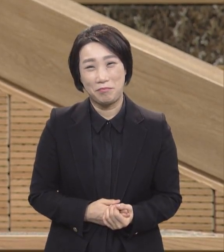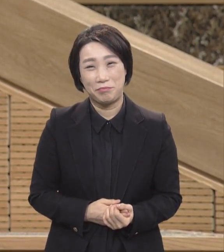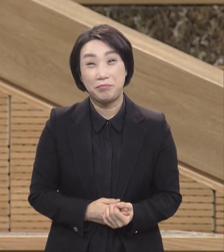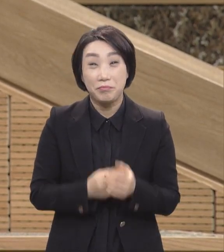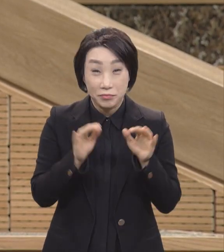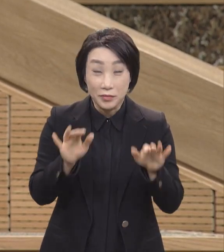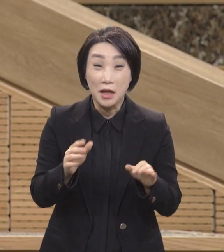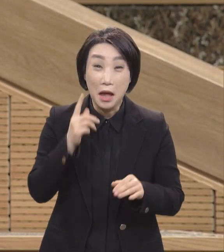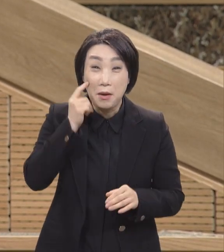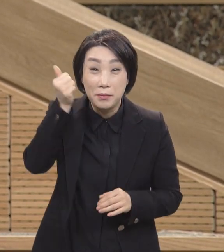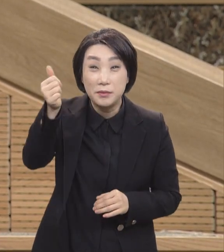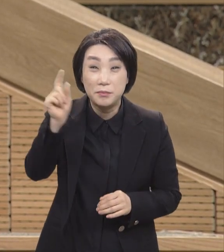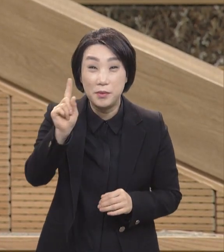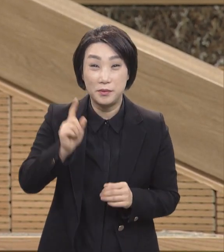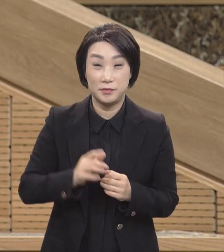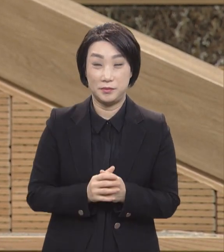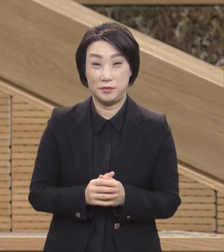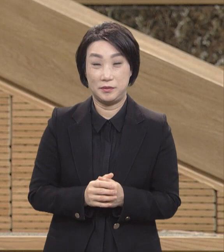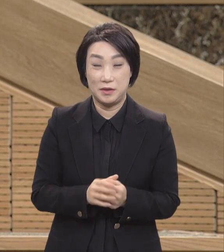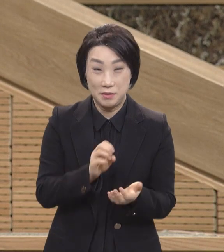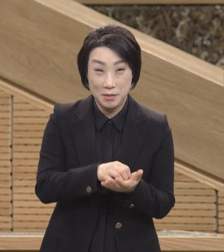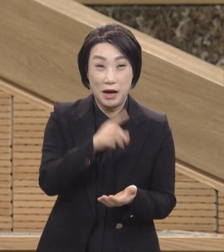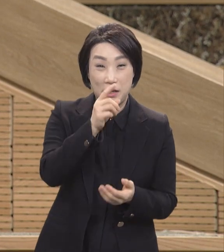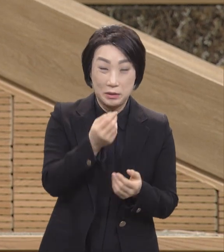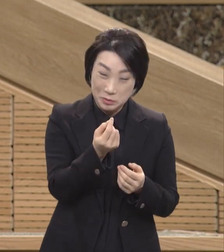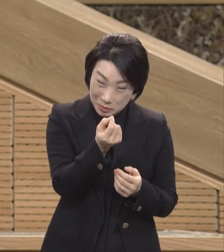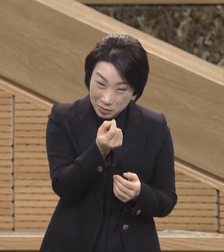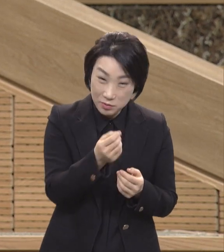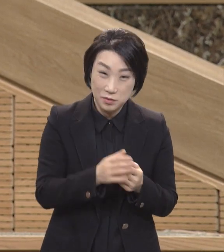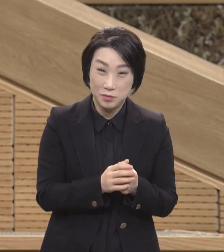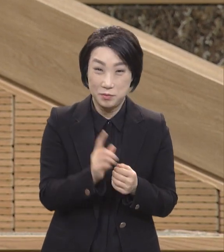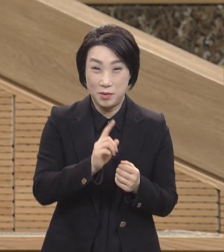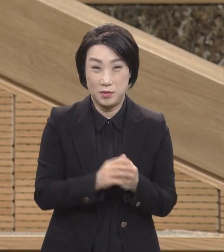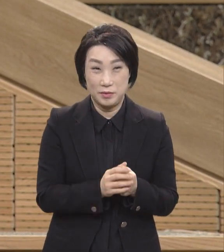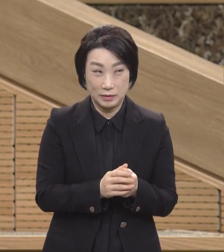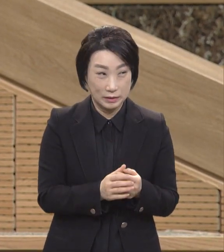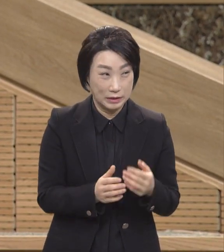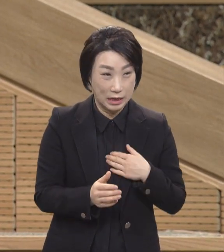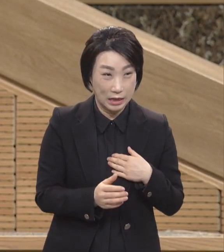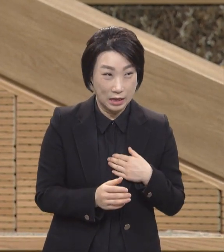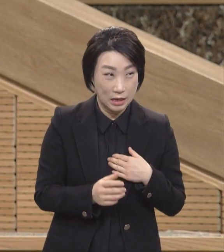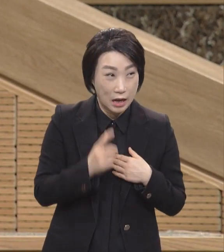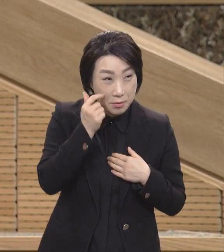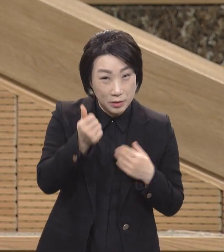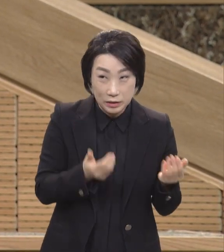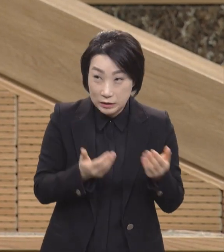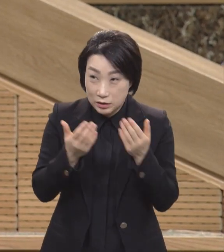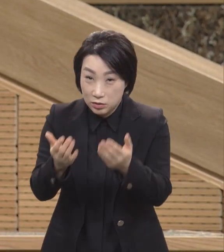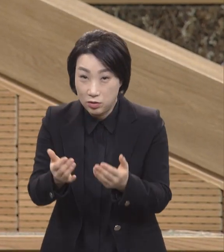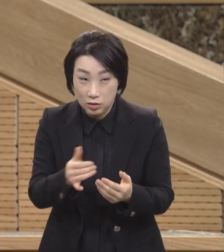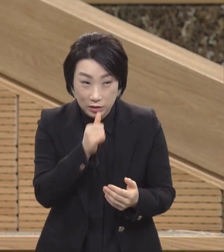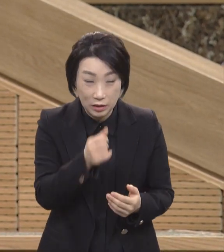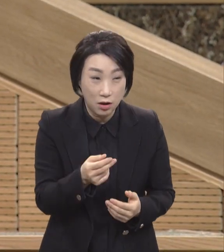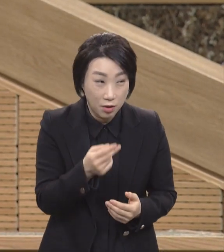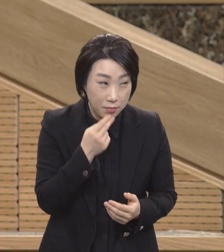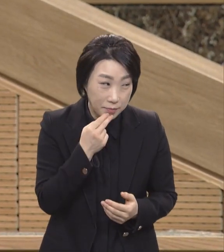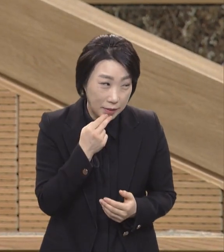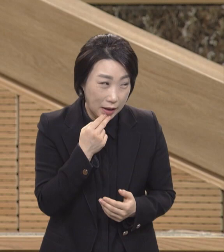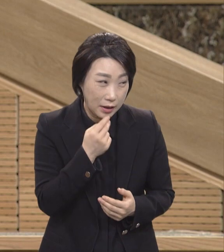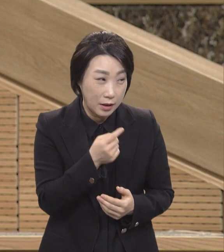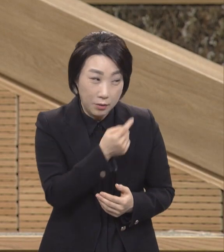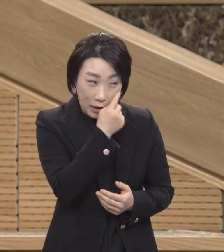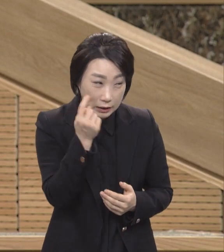이게 아버지는 빵 한 입 요만큼 이제 주나 안 주나 보고 그걸